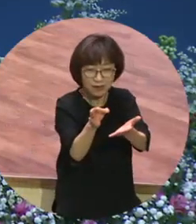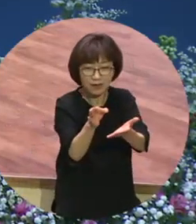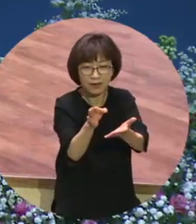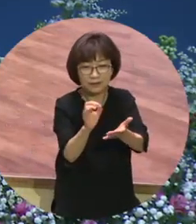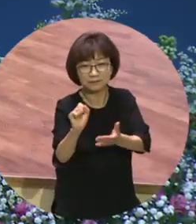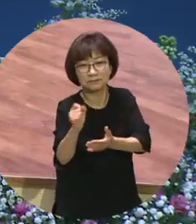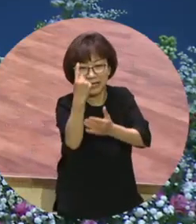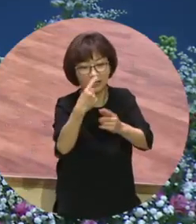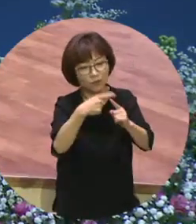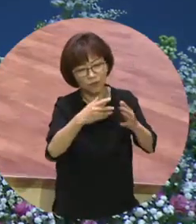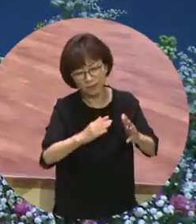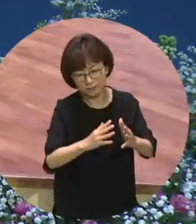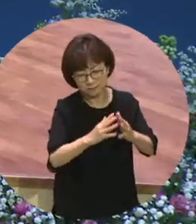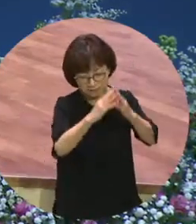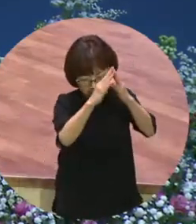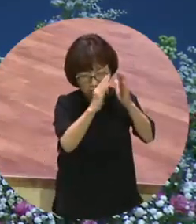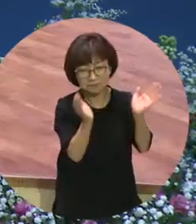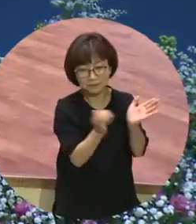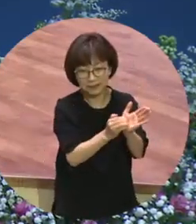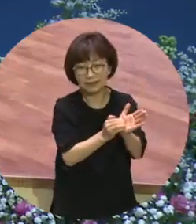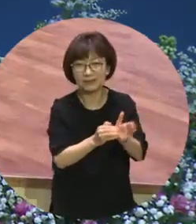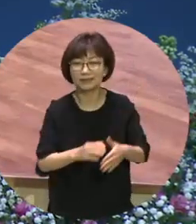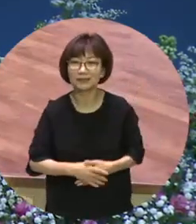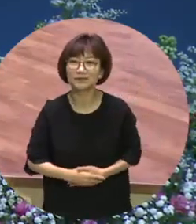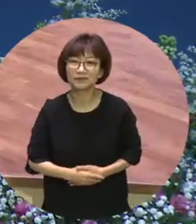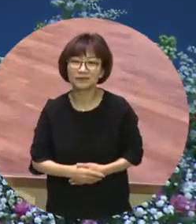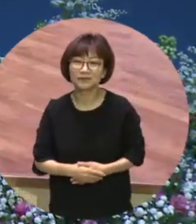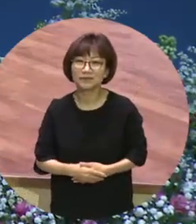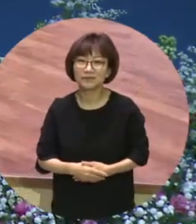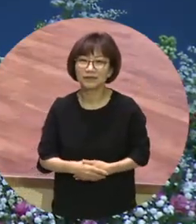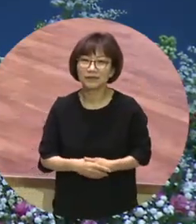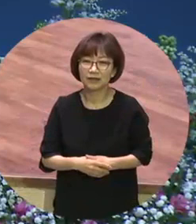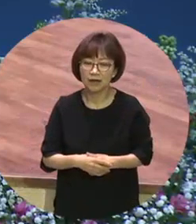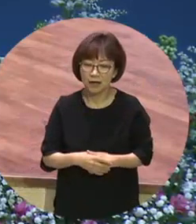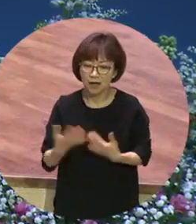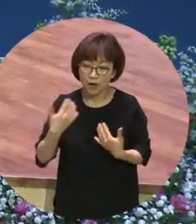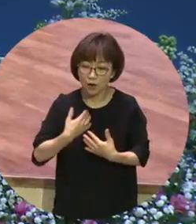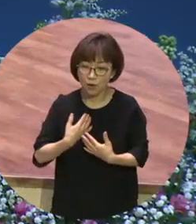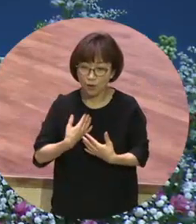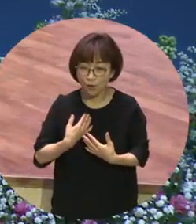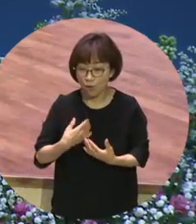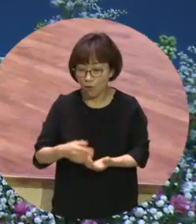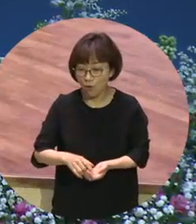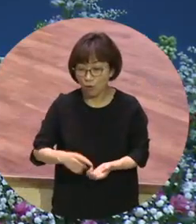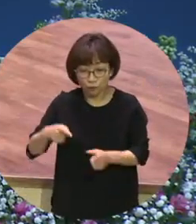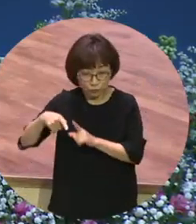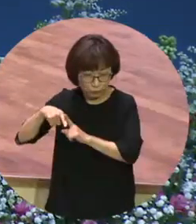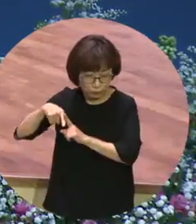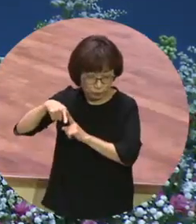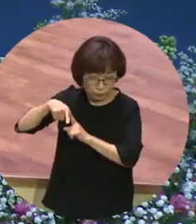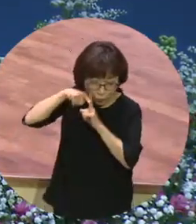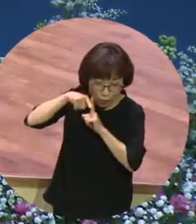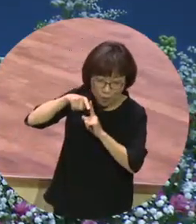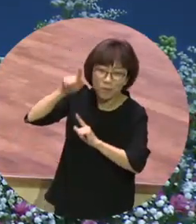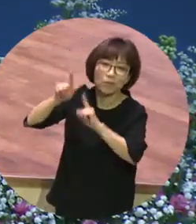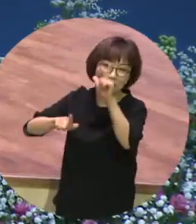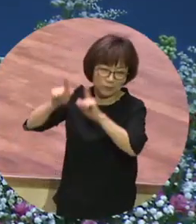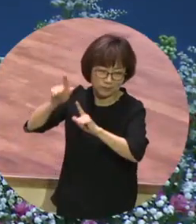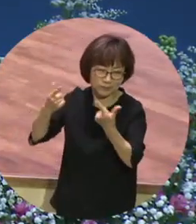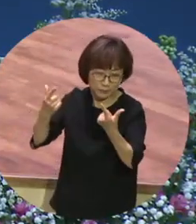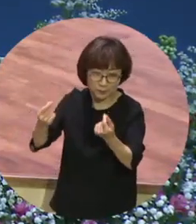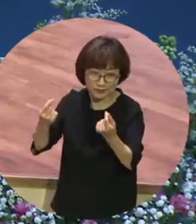그 더 이상 있을 수가 없는 거예요. 이거는 순교적 헌신이 아니고는 있을 수가 없는 거예요. 하나님을